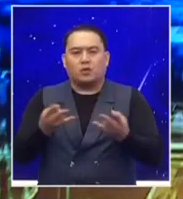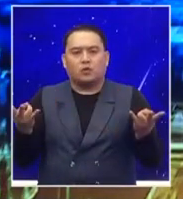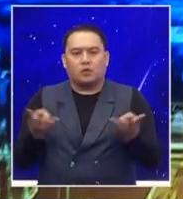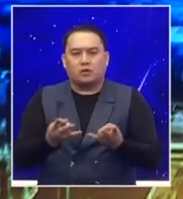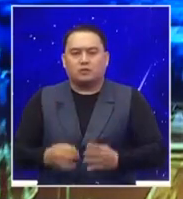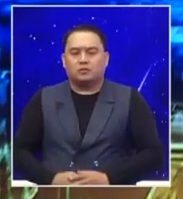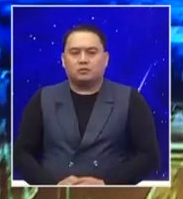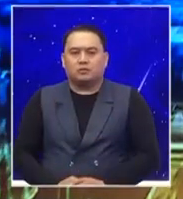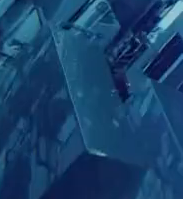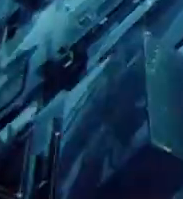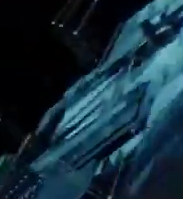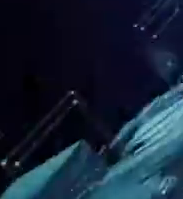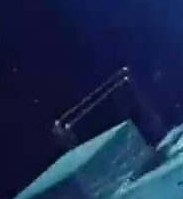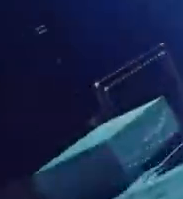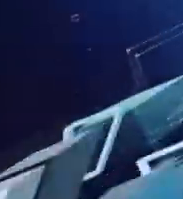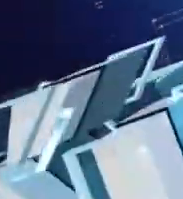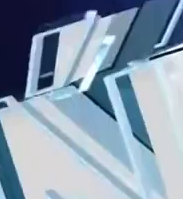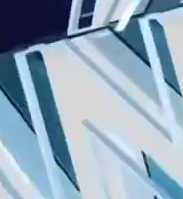лайықты.